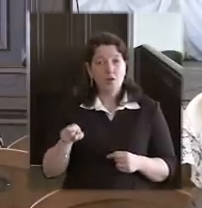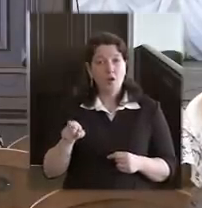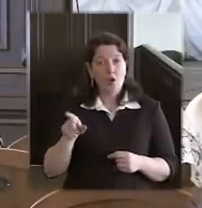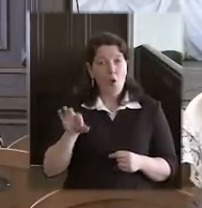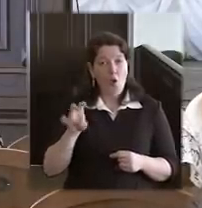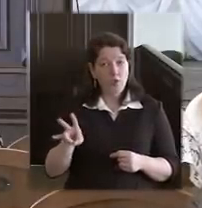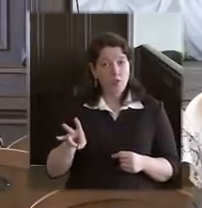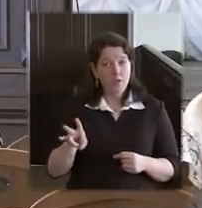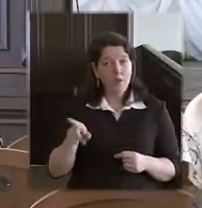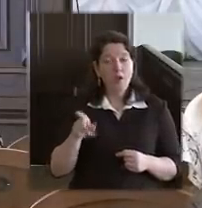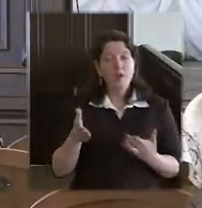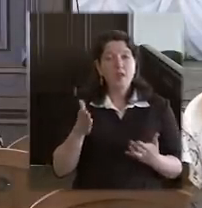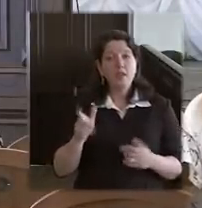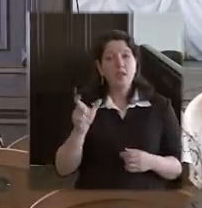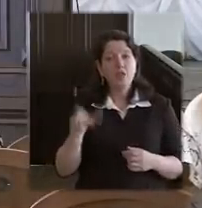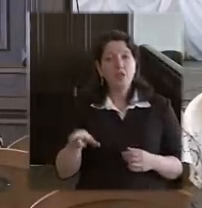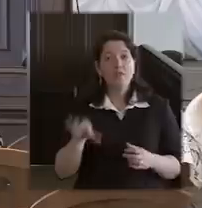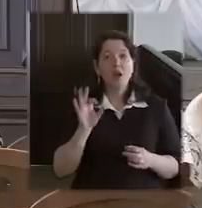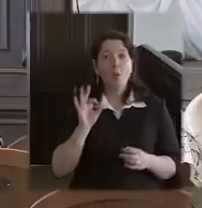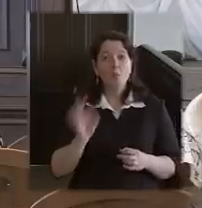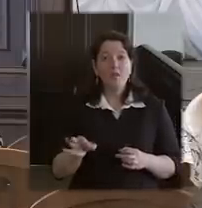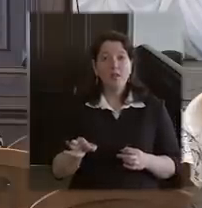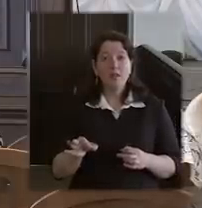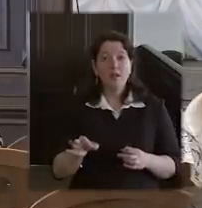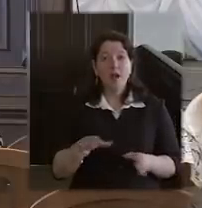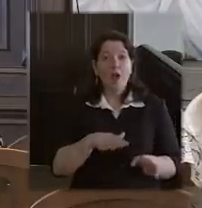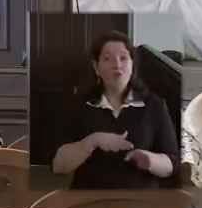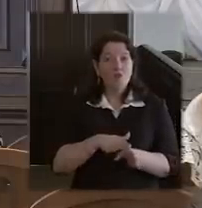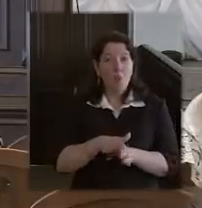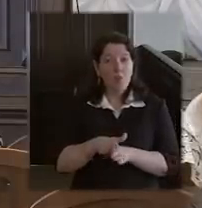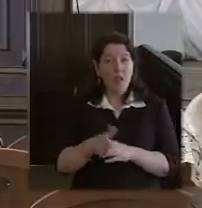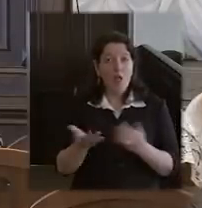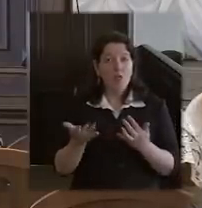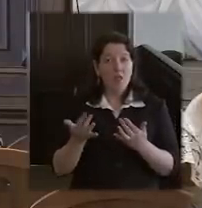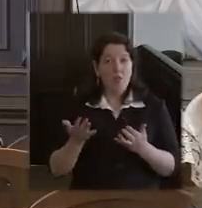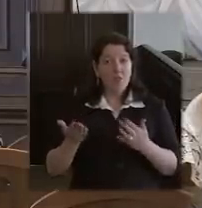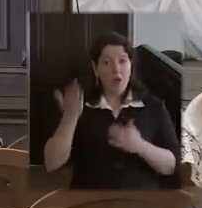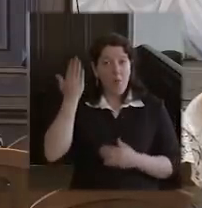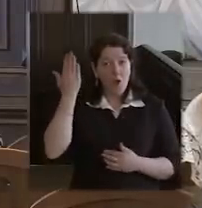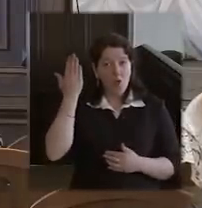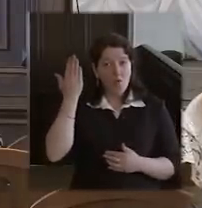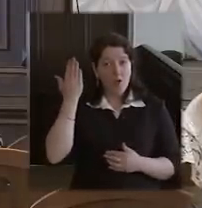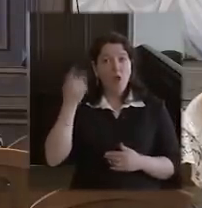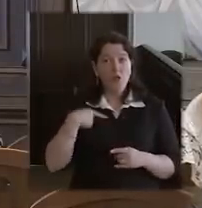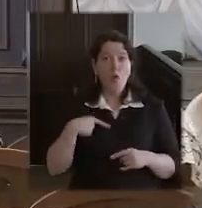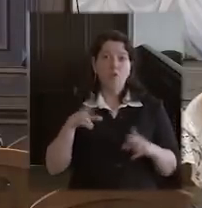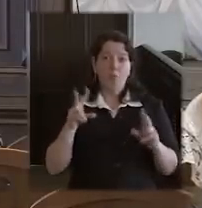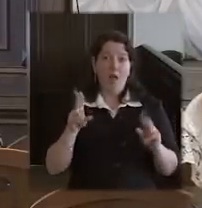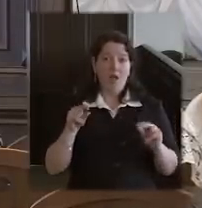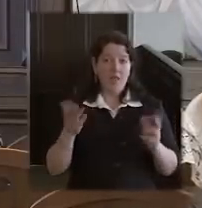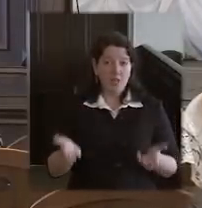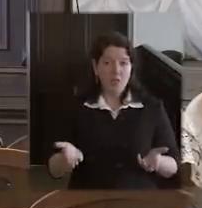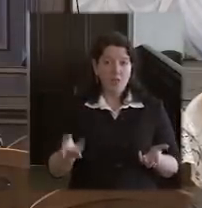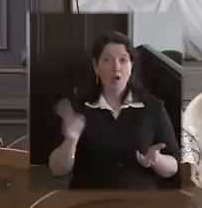следовательно, если он правильно следует богам, он благоденствует. Если